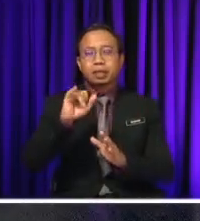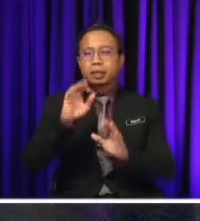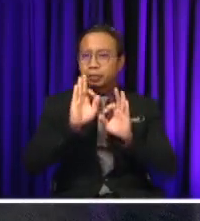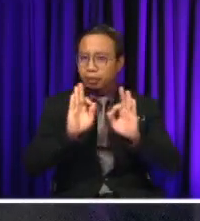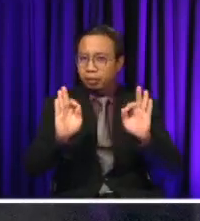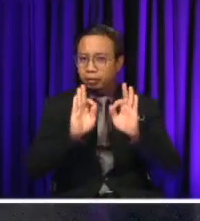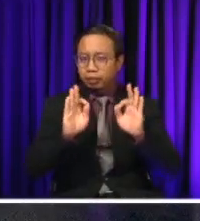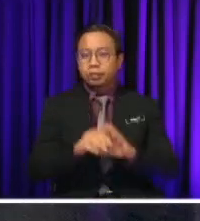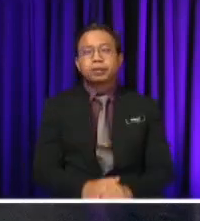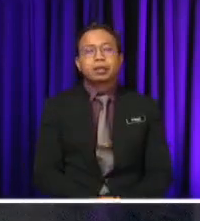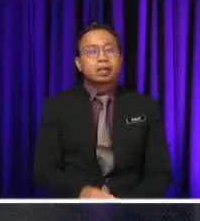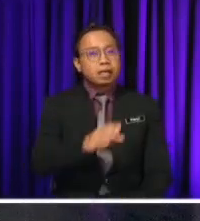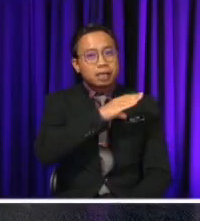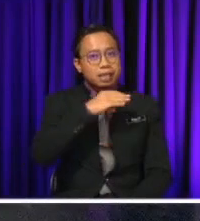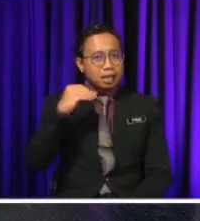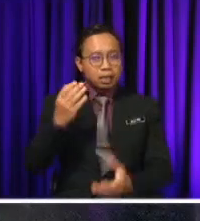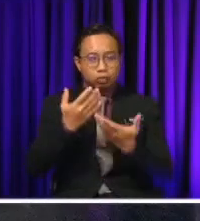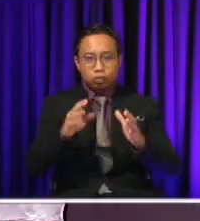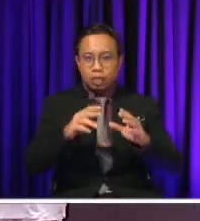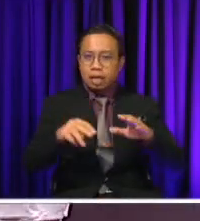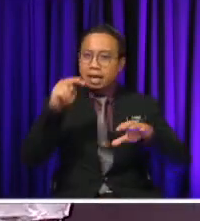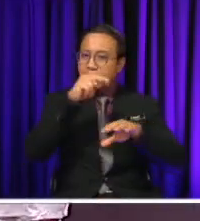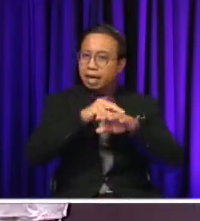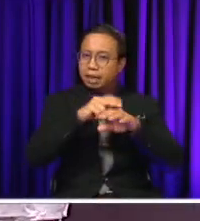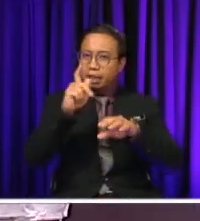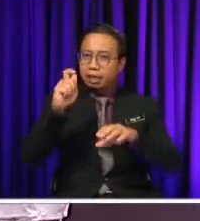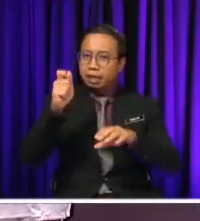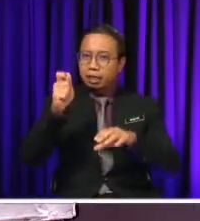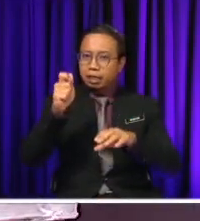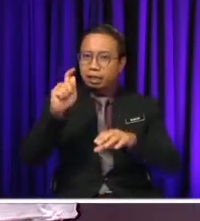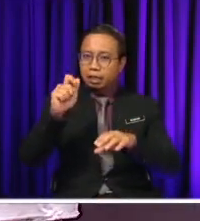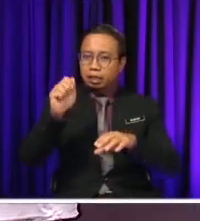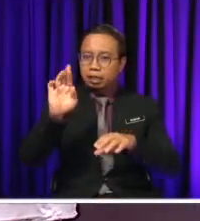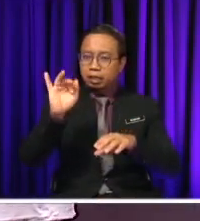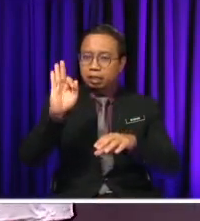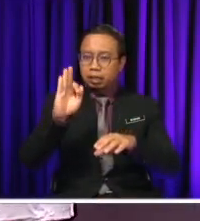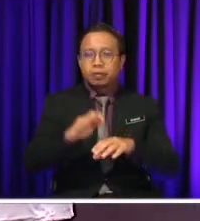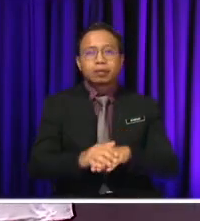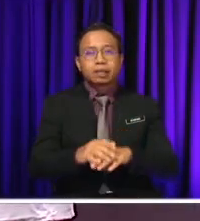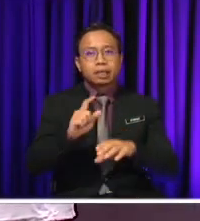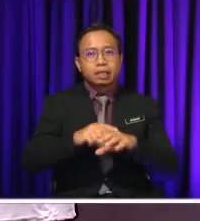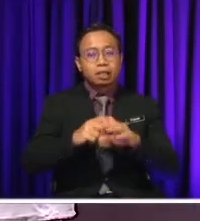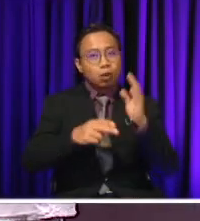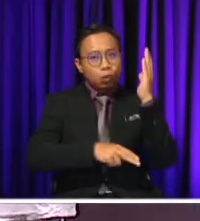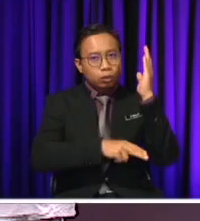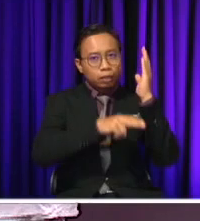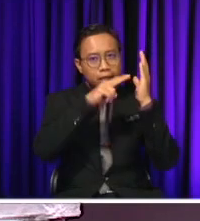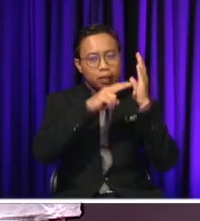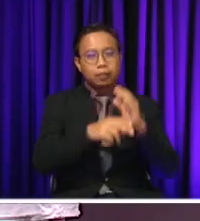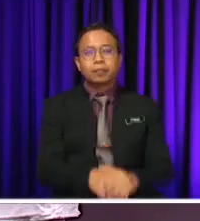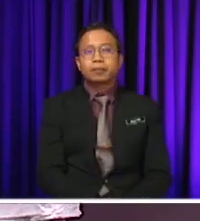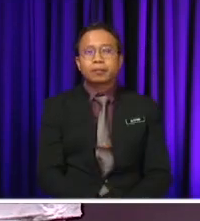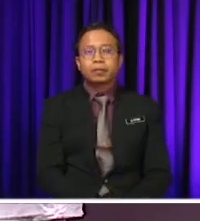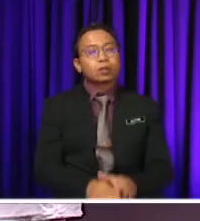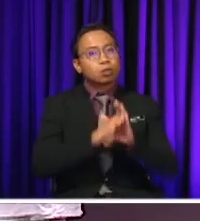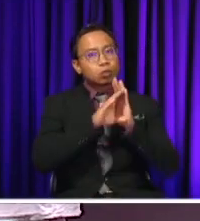dan dia telah dinaikkan taraf menjadi perabot di hotel-hotel sebagai